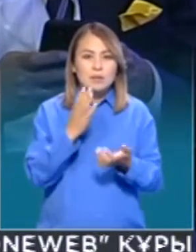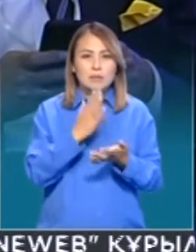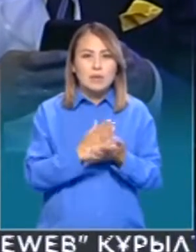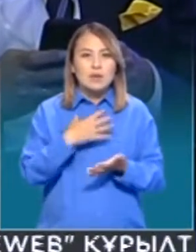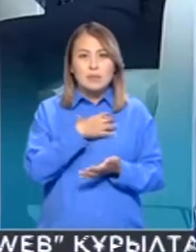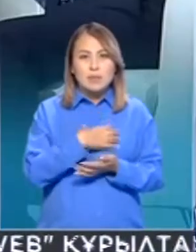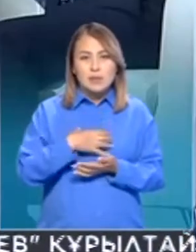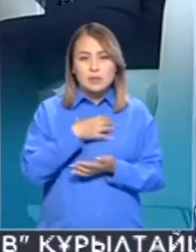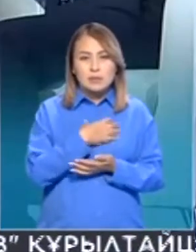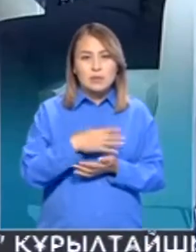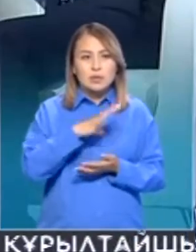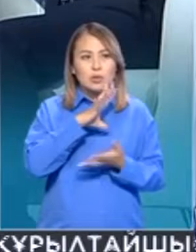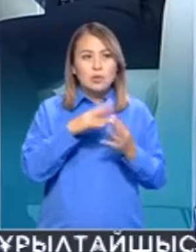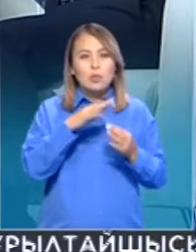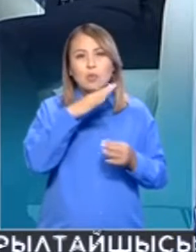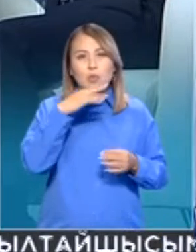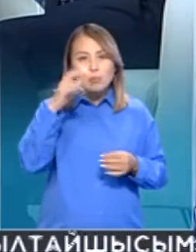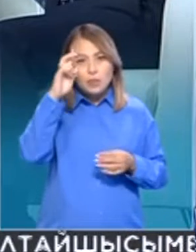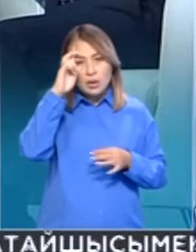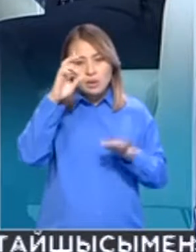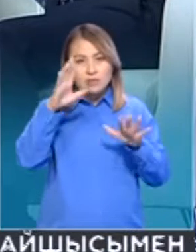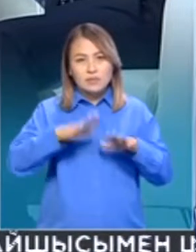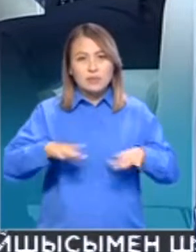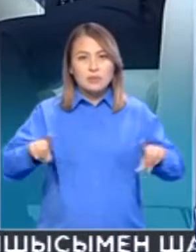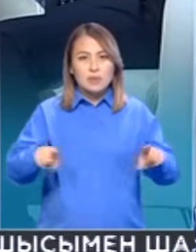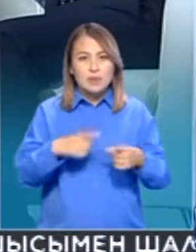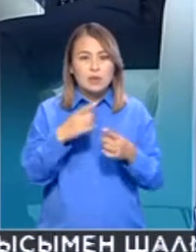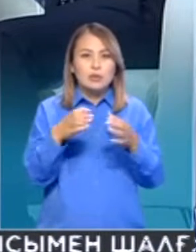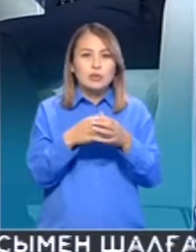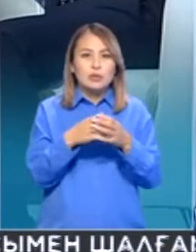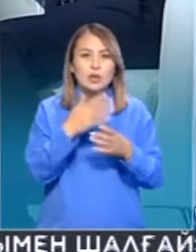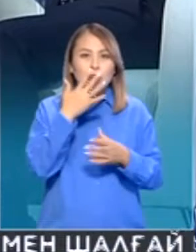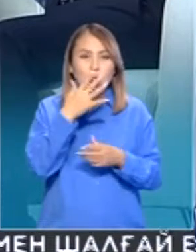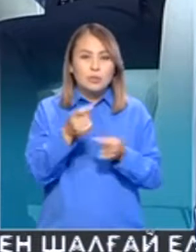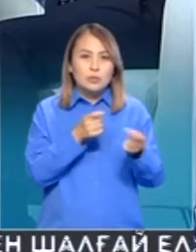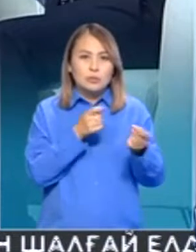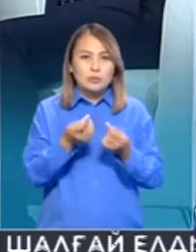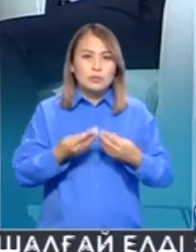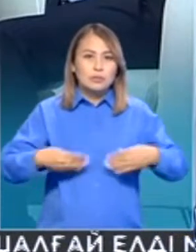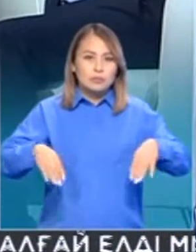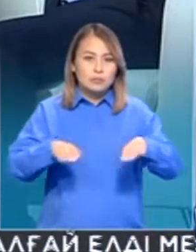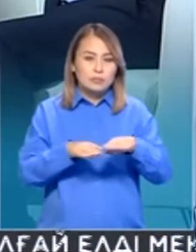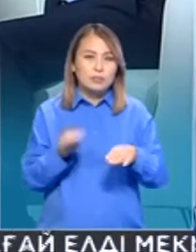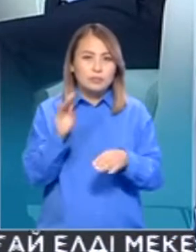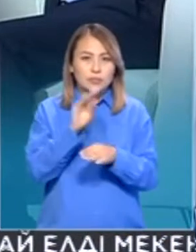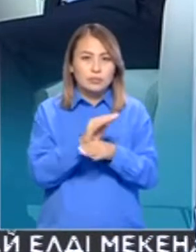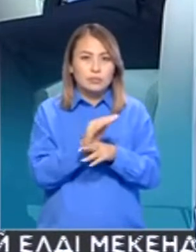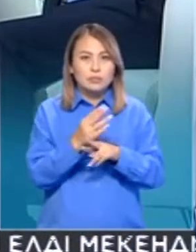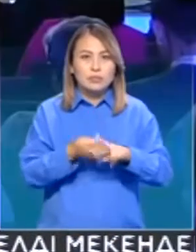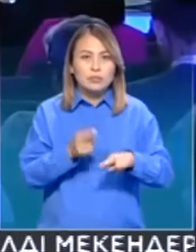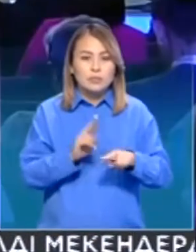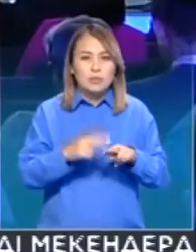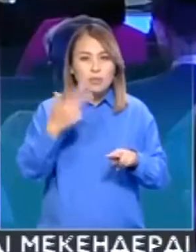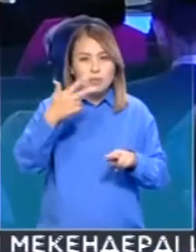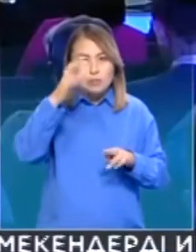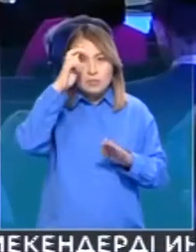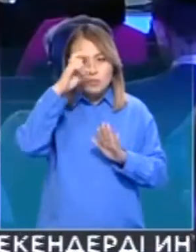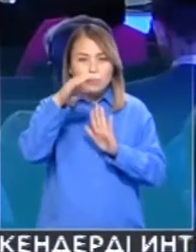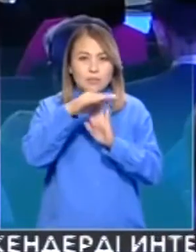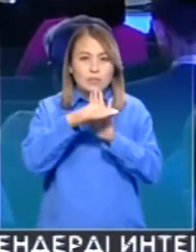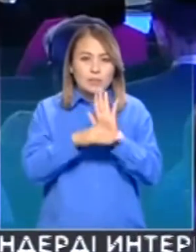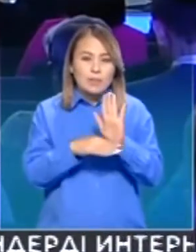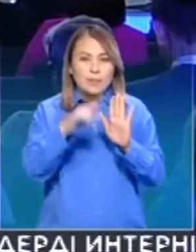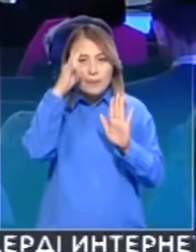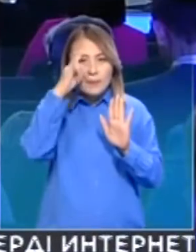Бүгінде Қазақстан көптеген дамыған елден озып, Біріккен Ұлттар Ұйымының цифрланған мемлекеттер рейтингінде үздік 30 елдің қатарына кіреді.